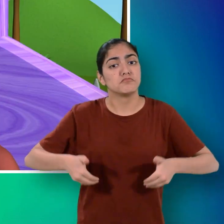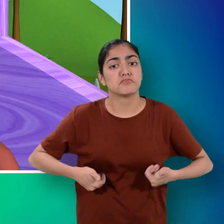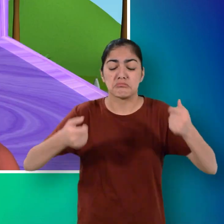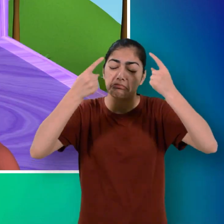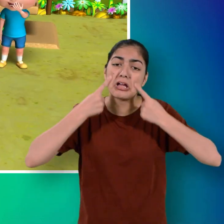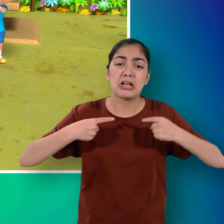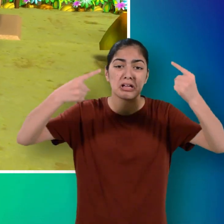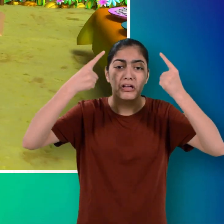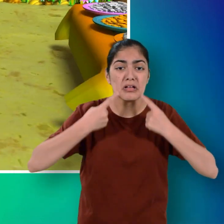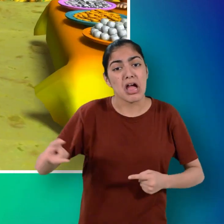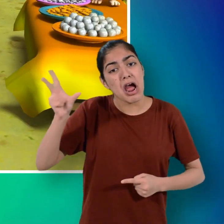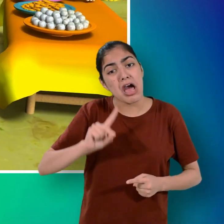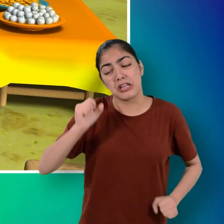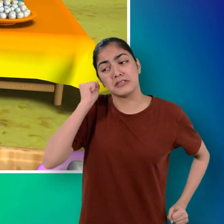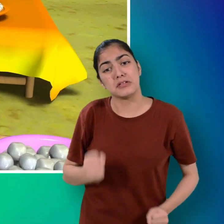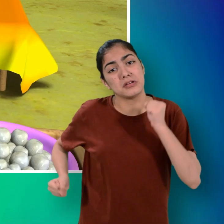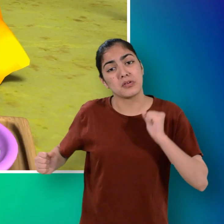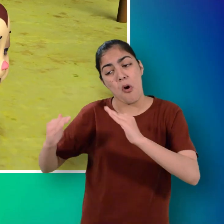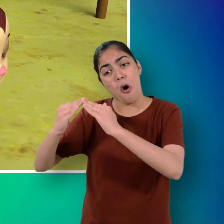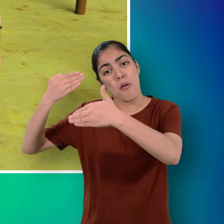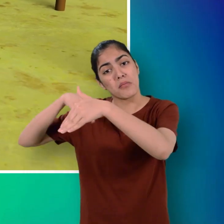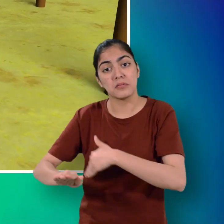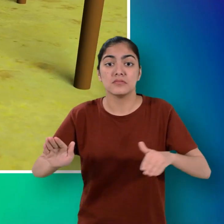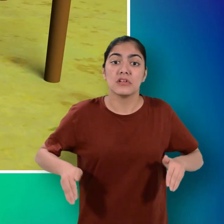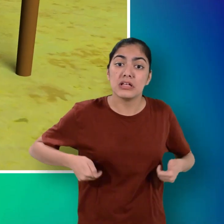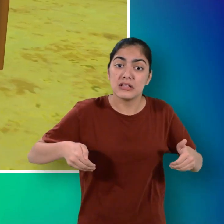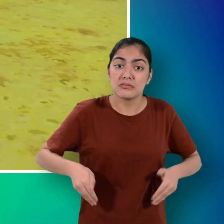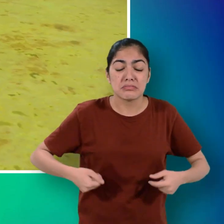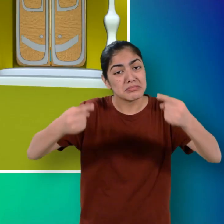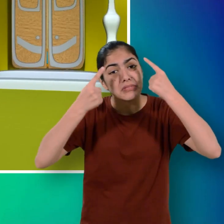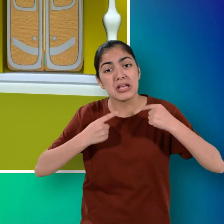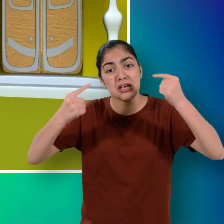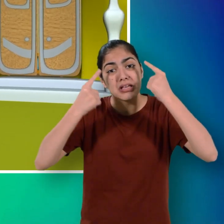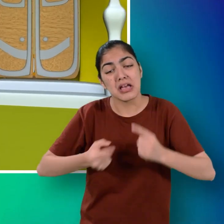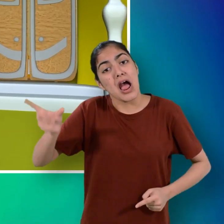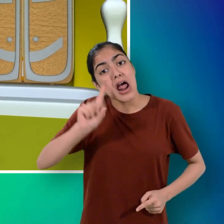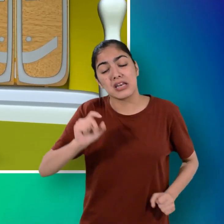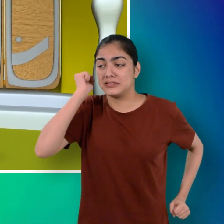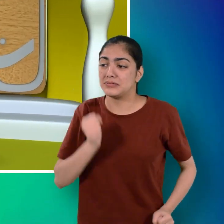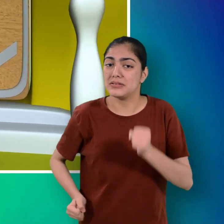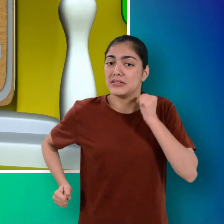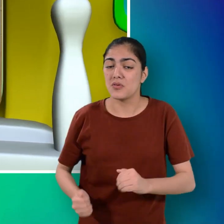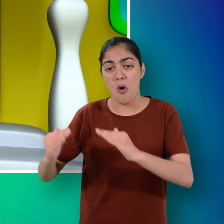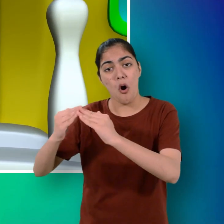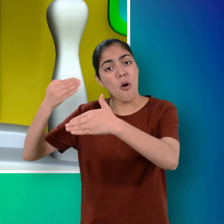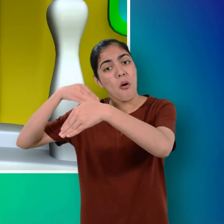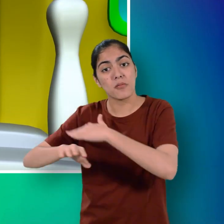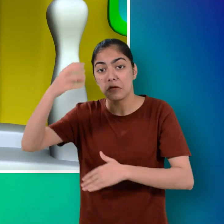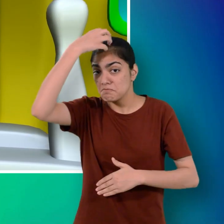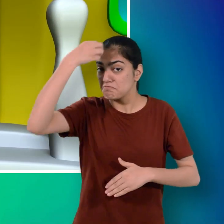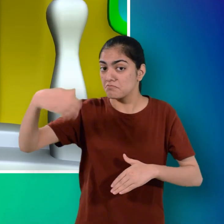गई लब से। बंदर मामा रोते रोते वापस घर को आए। बंदर मामा रोते